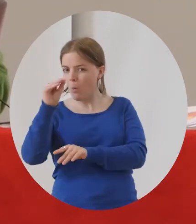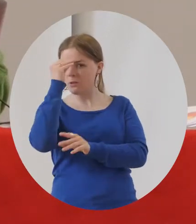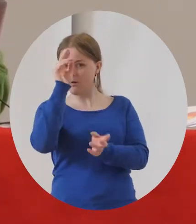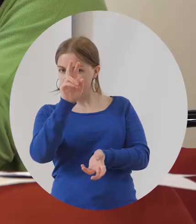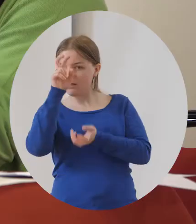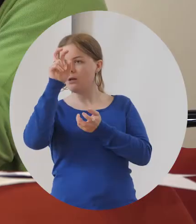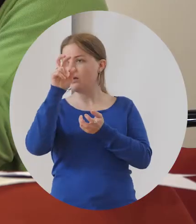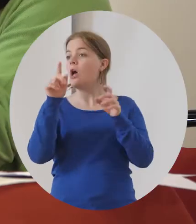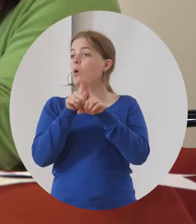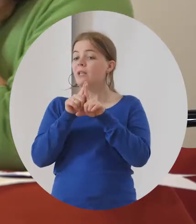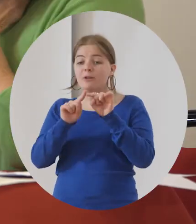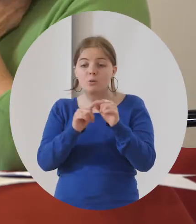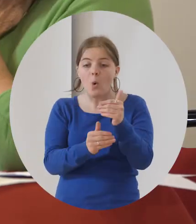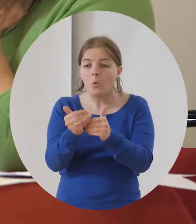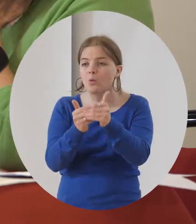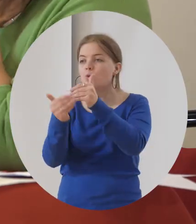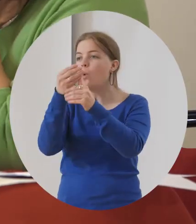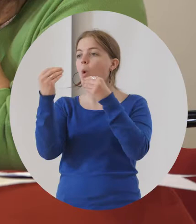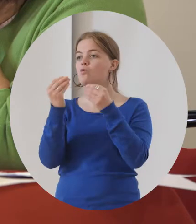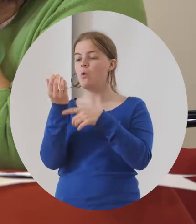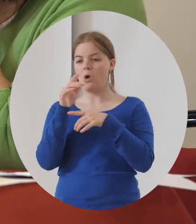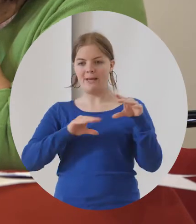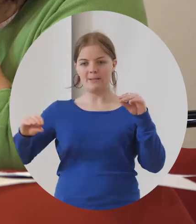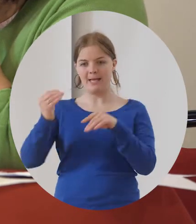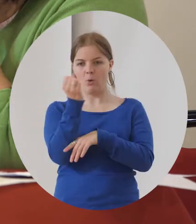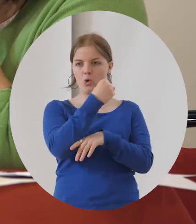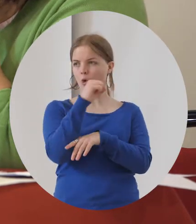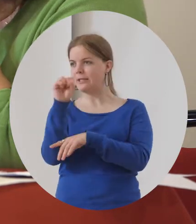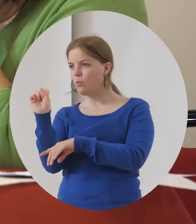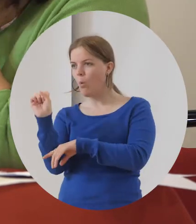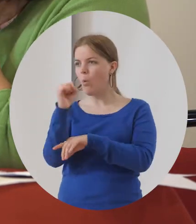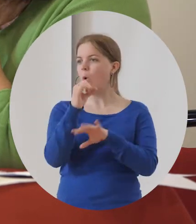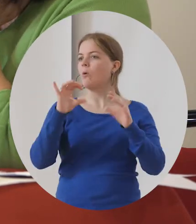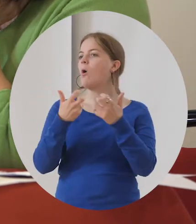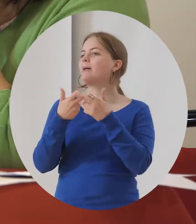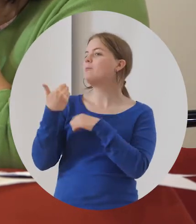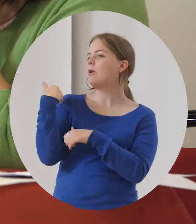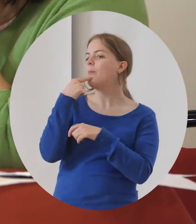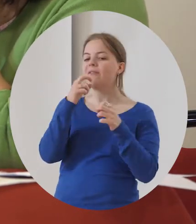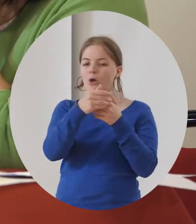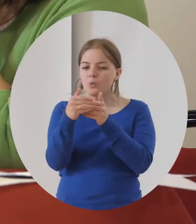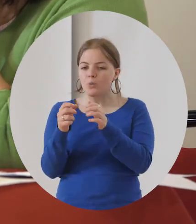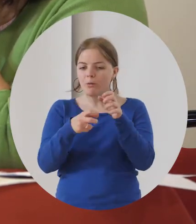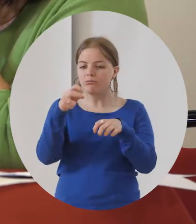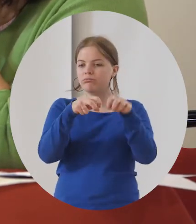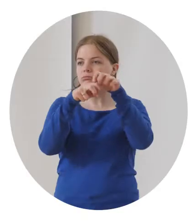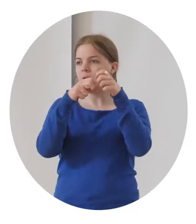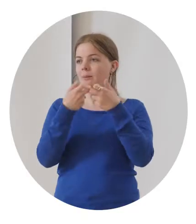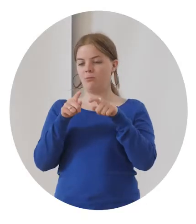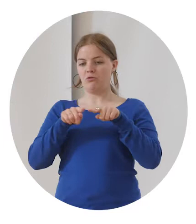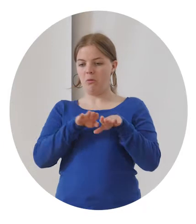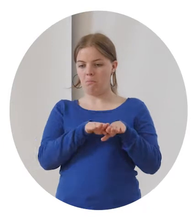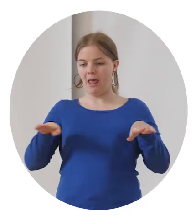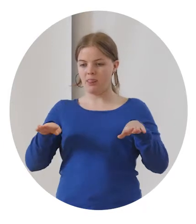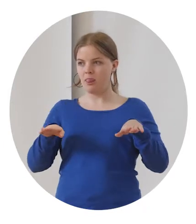espace. Et tout ce qui peut être aussi en lien avec les constructions et l'orientation spatiale. On l'a dit avec les cubes tout à l'heure, la construction, le